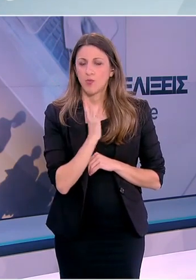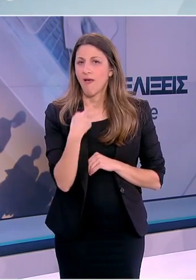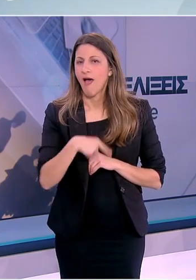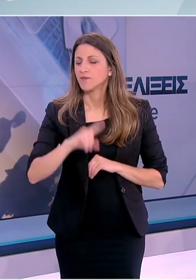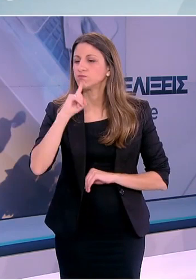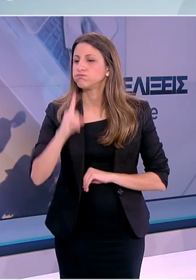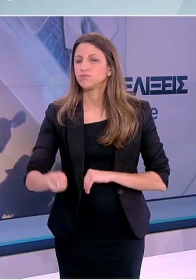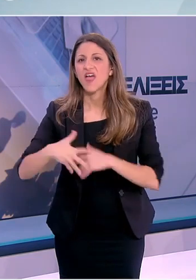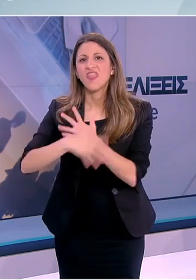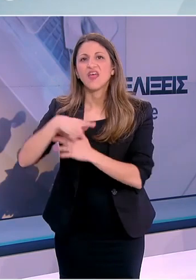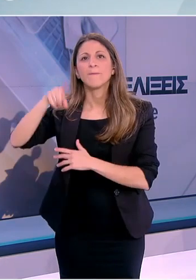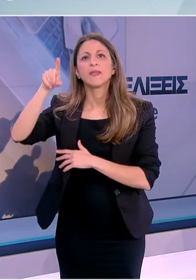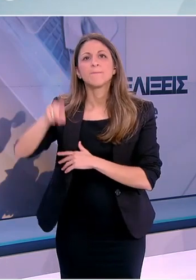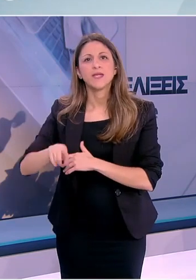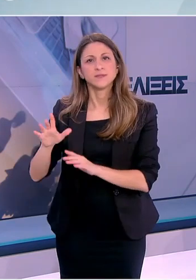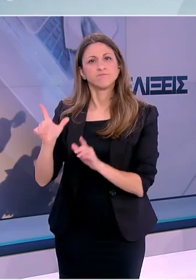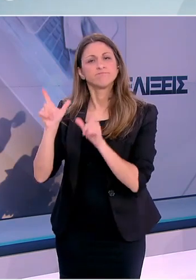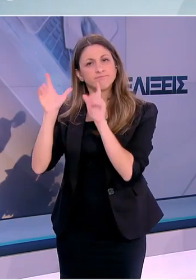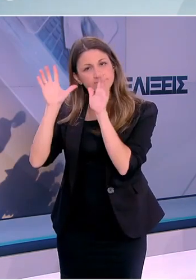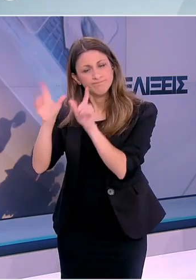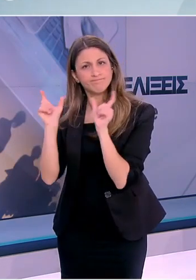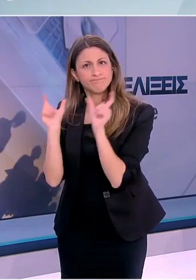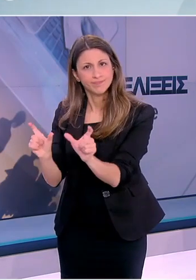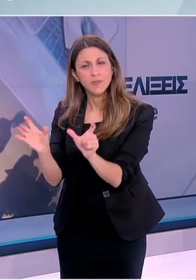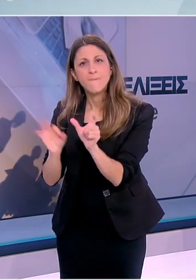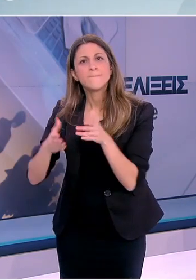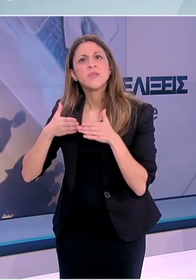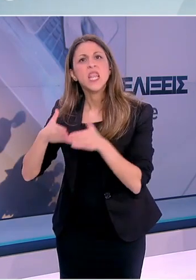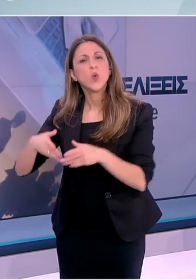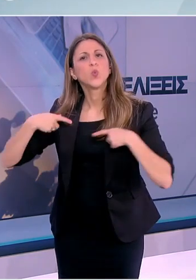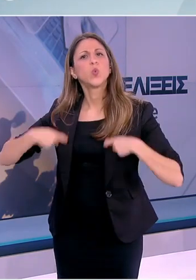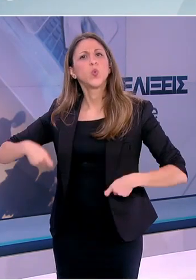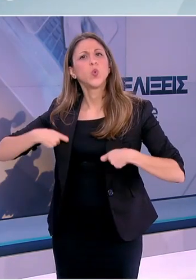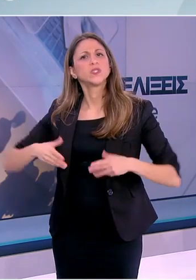μέρες στο επιβατικό οχηματαγωγόπλοιο Ελευθέριος Βενιζέλος?